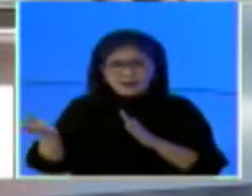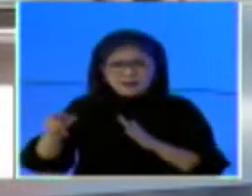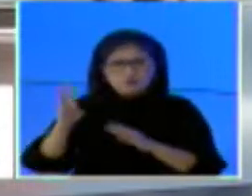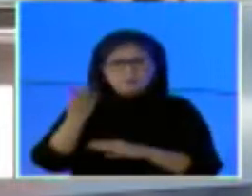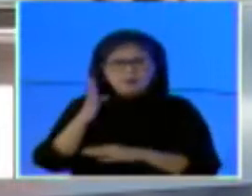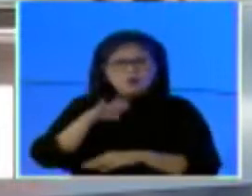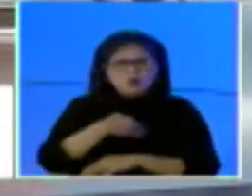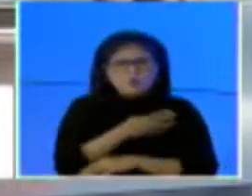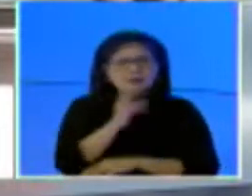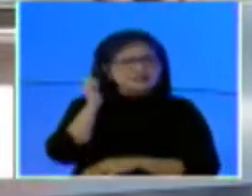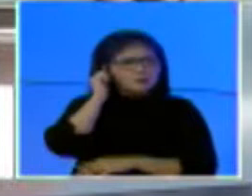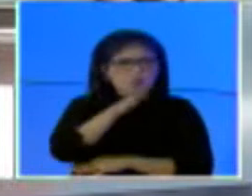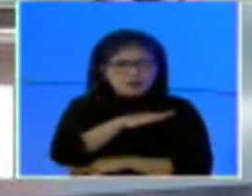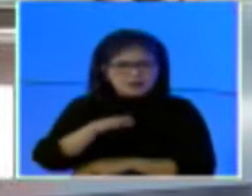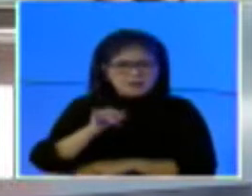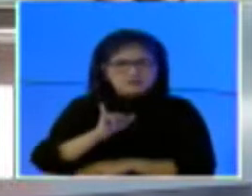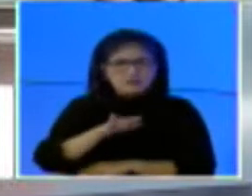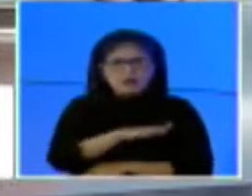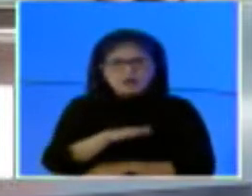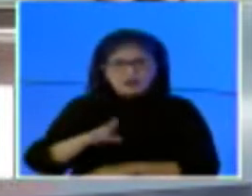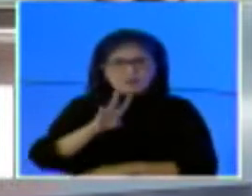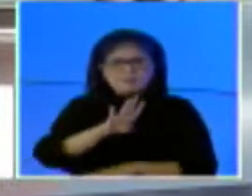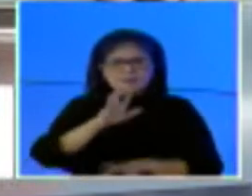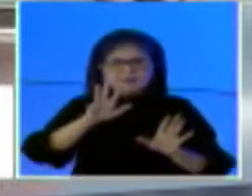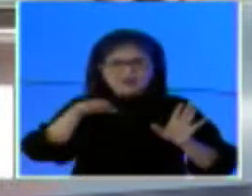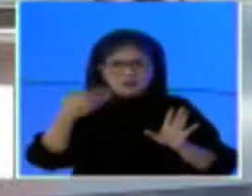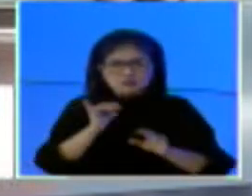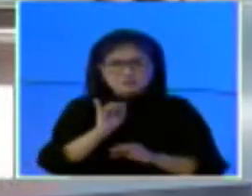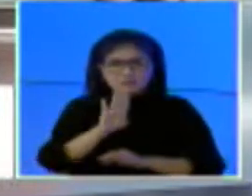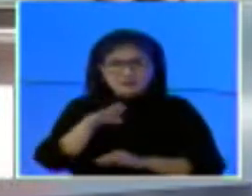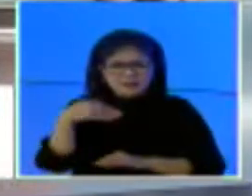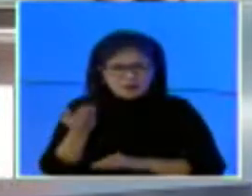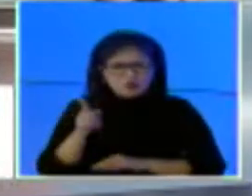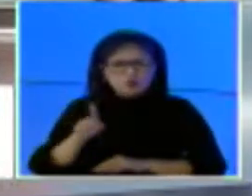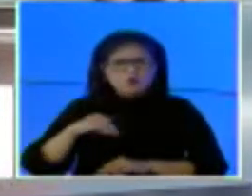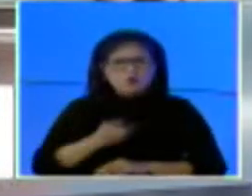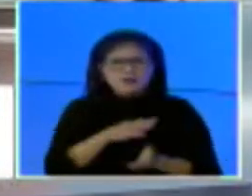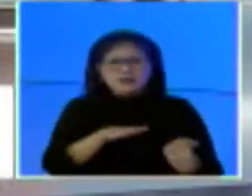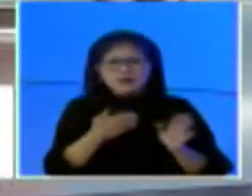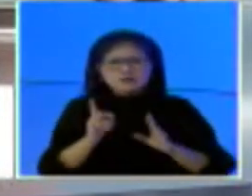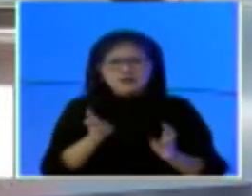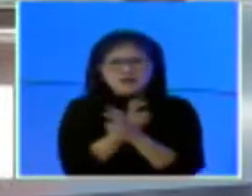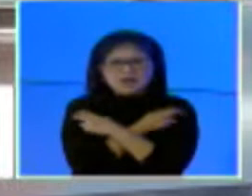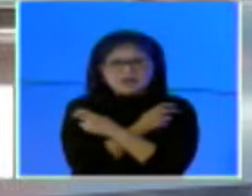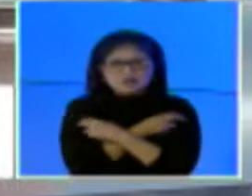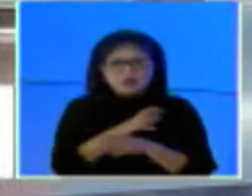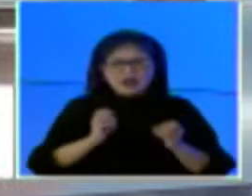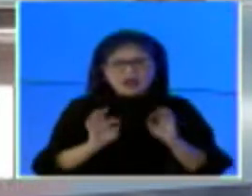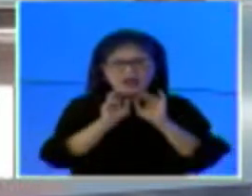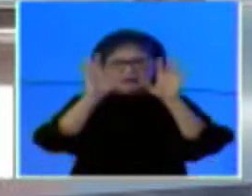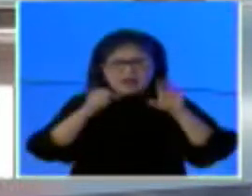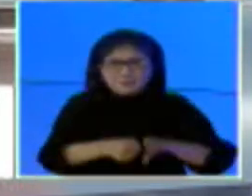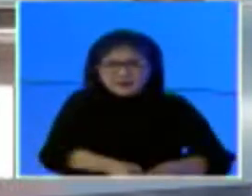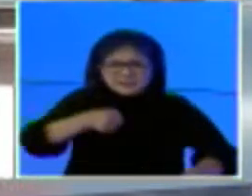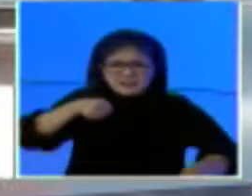ayah, ibu, dan dua anaknya berusia 9 dan 4 tahun. Para korban diduga tewas akibat keracunan asap genset yang diletakkan di dalam